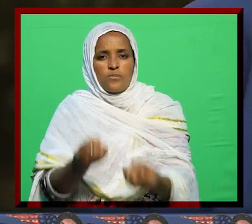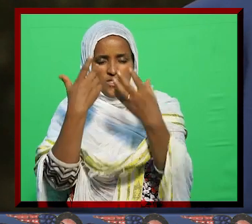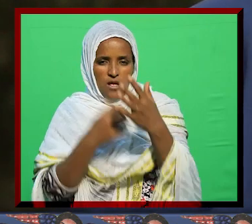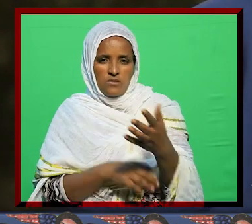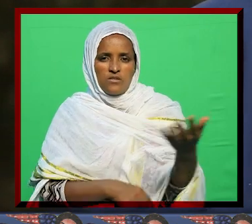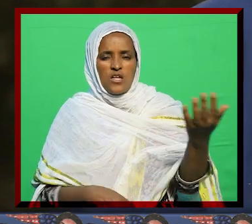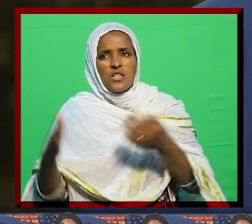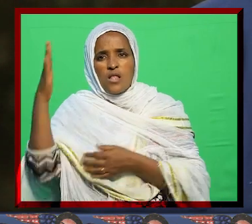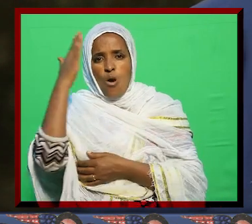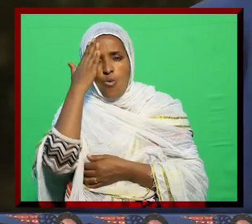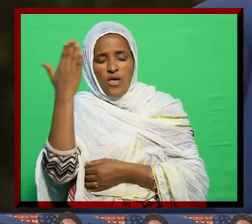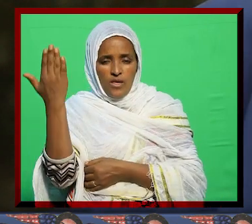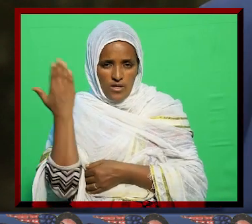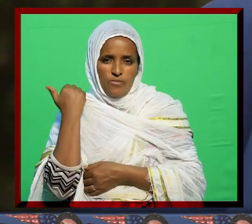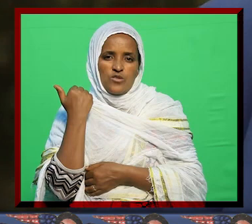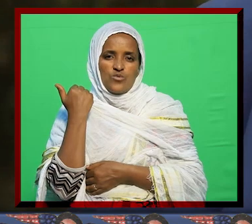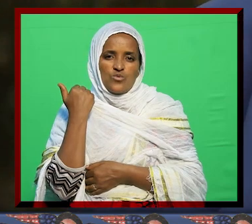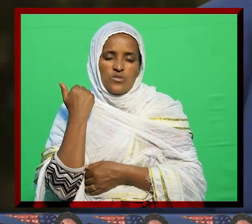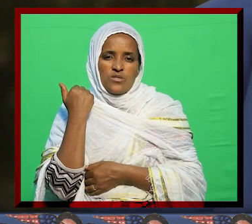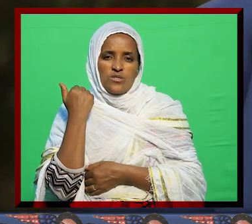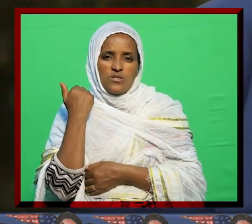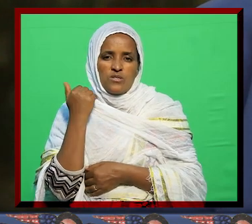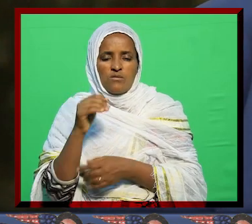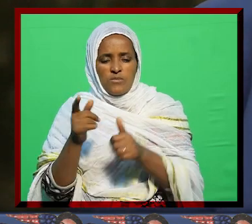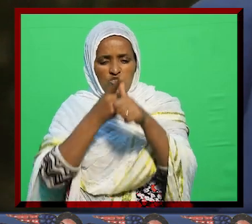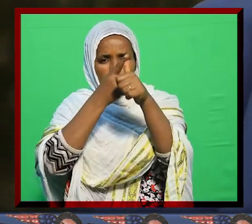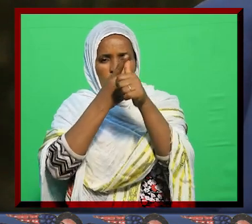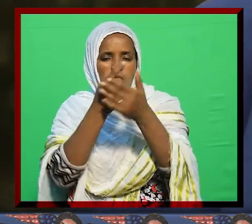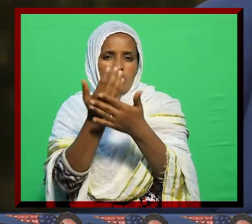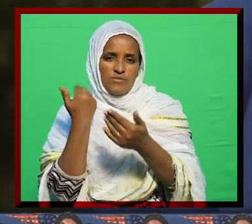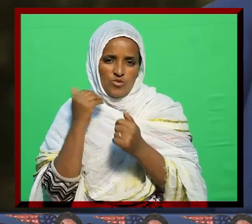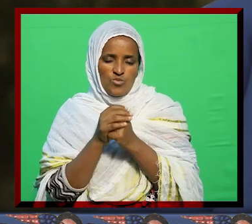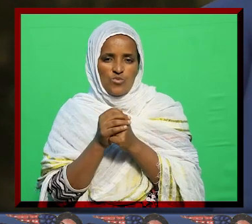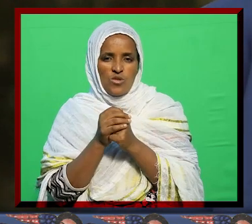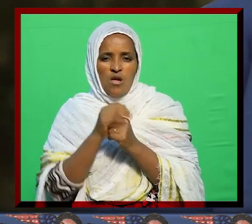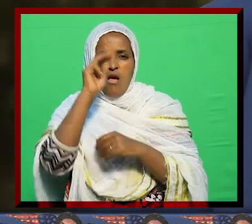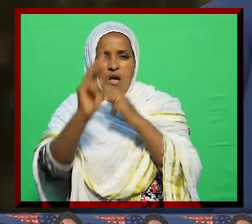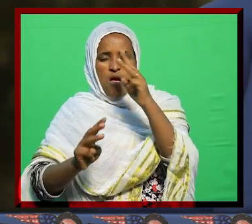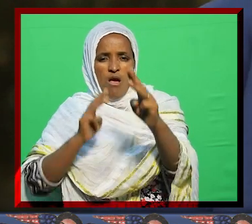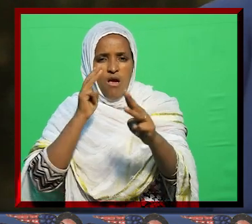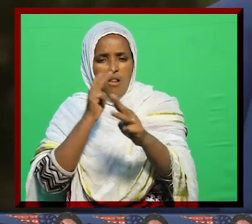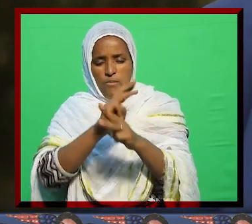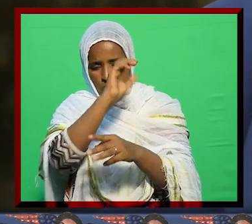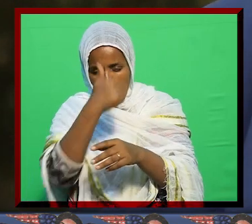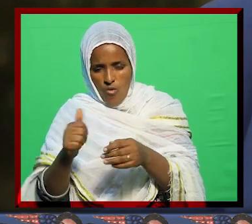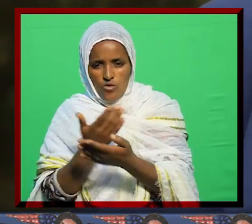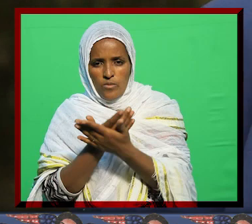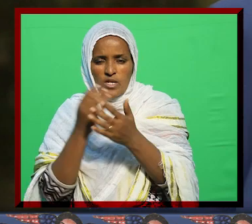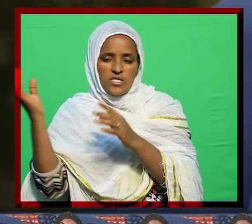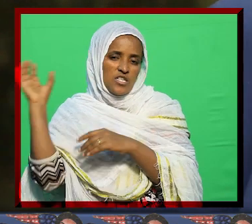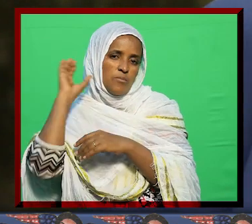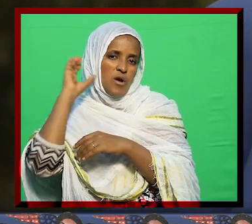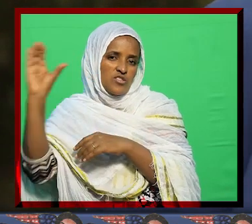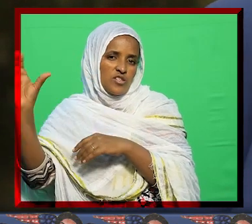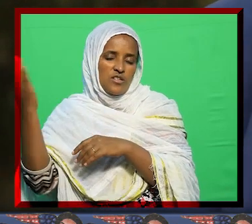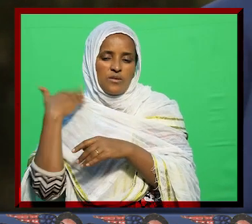በሀብቷ ብዛት ታዋቂ የነበረችውን ቀንድ የነበረችውን ዓለምን በማንኛው